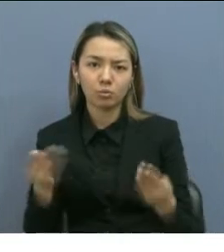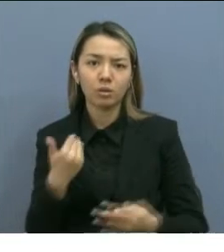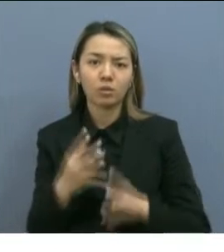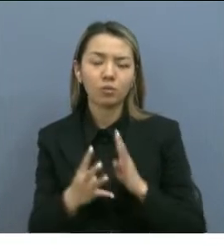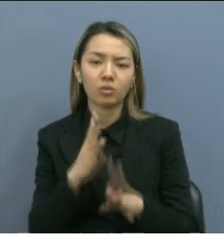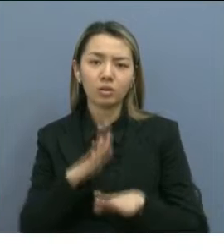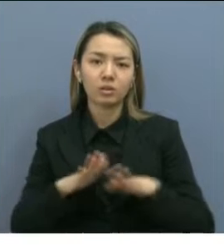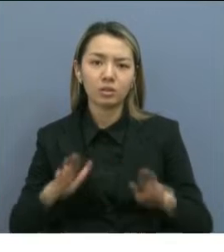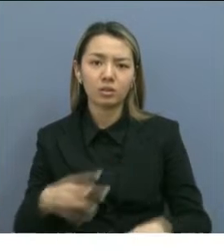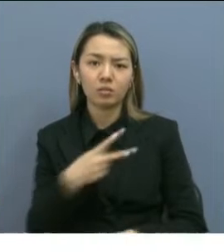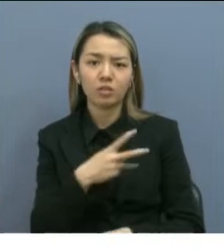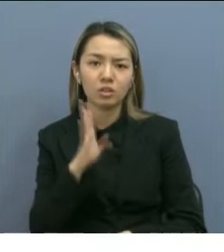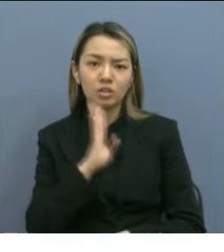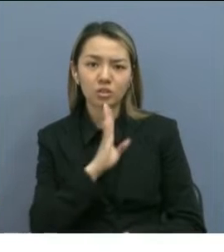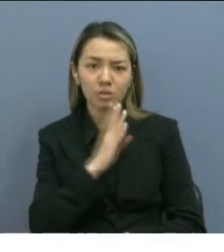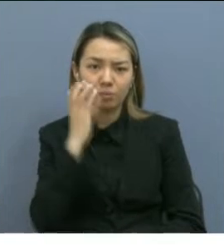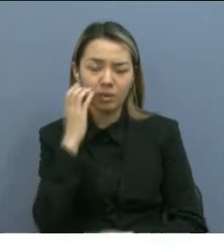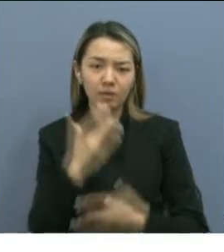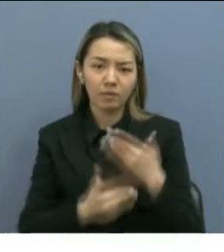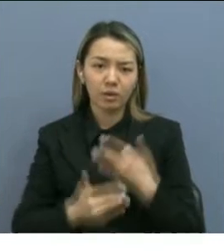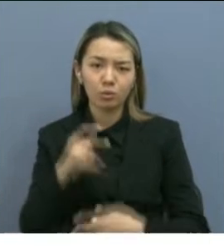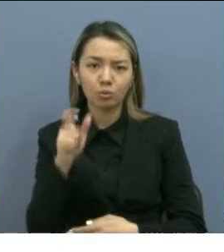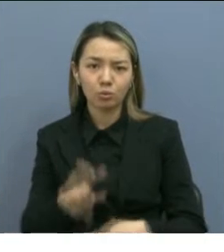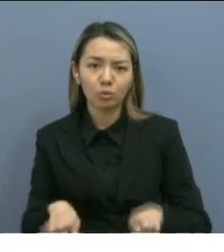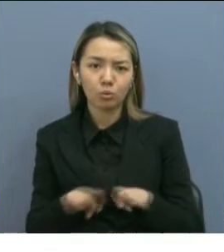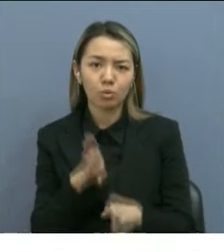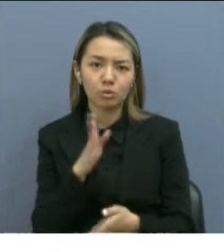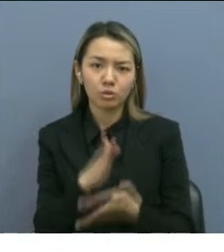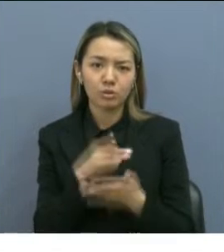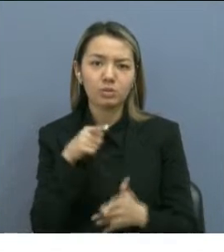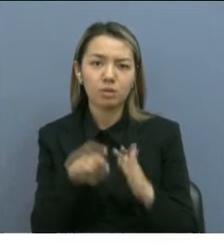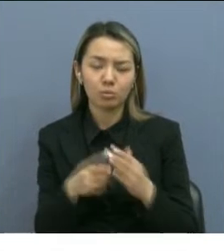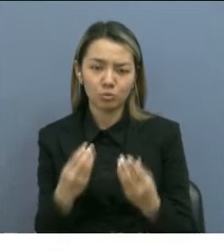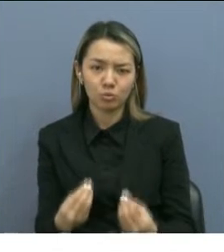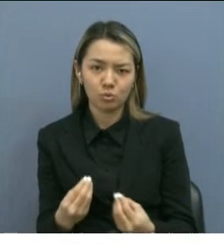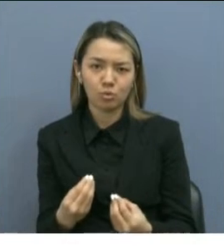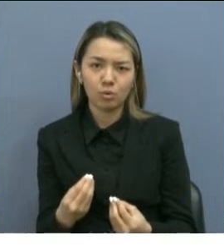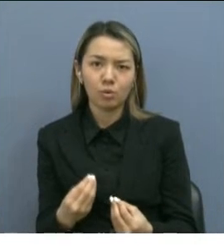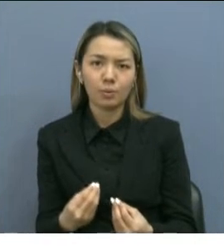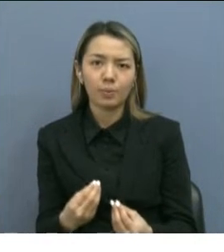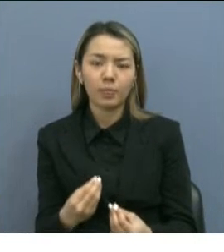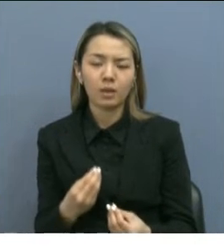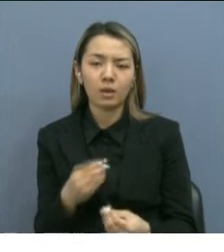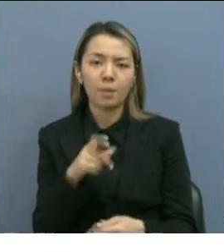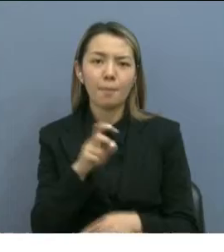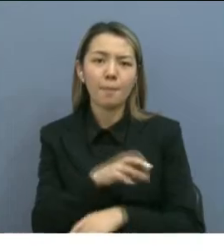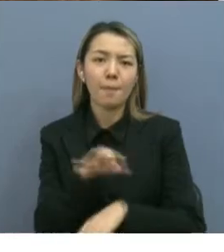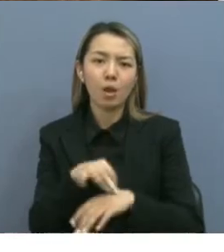қатарында балалар мен екі қабатты әйелдер, мүмкіндігі шектеулі азаматтар бар. Қазірде емханаға келушілердің қатары күрт